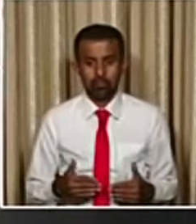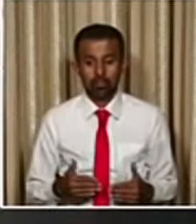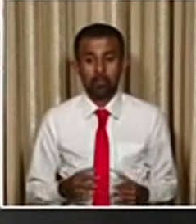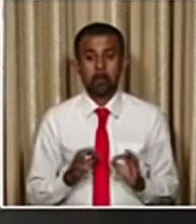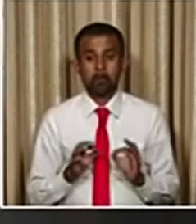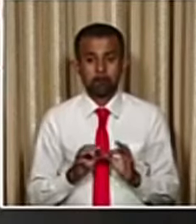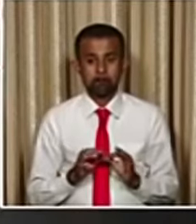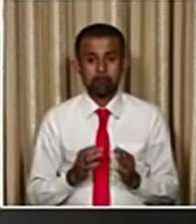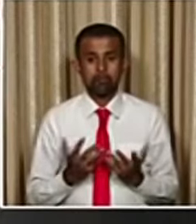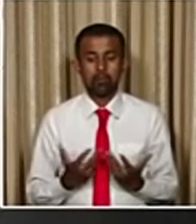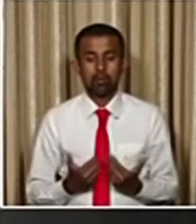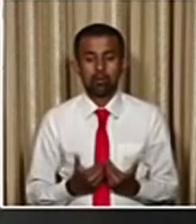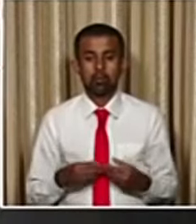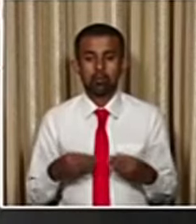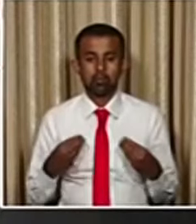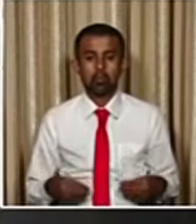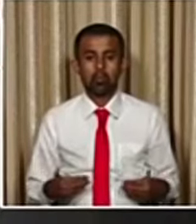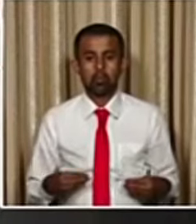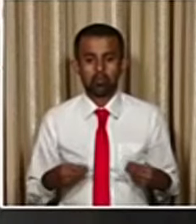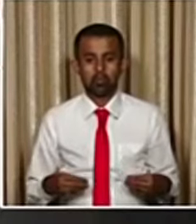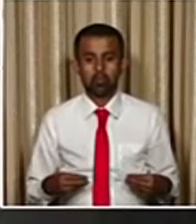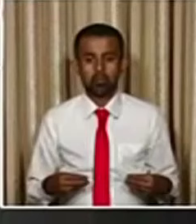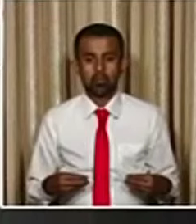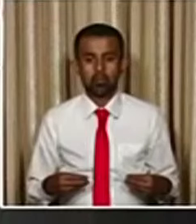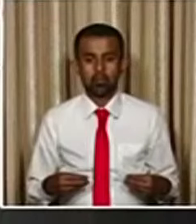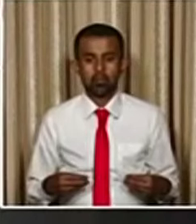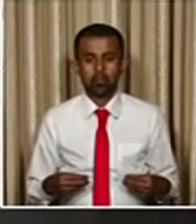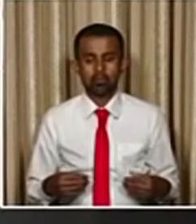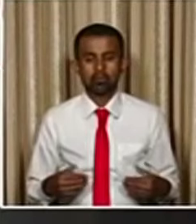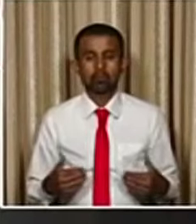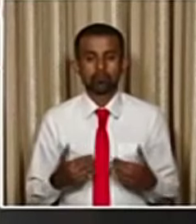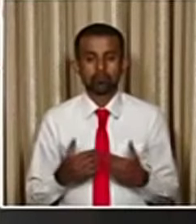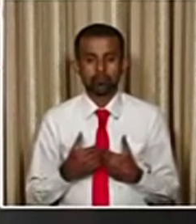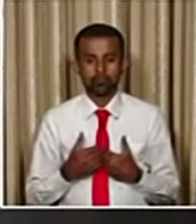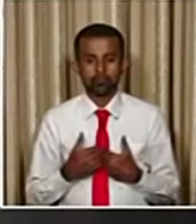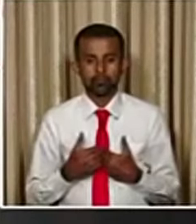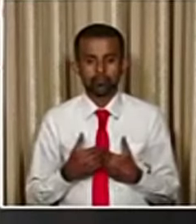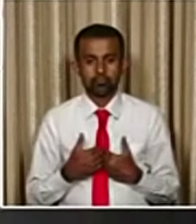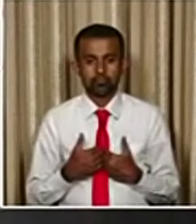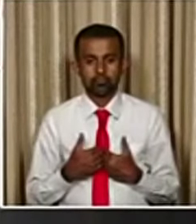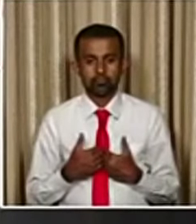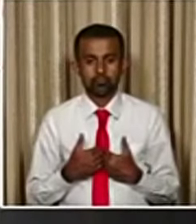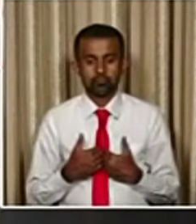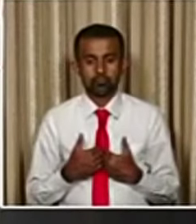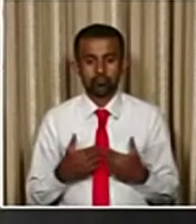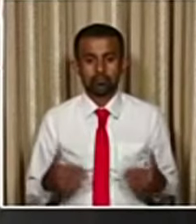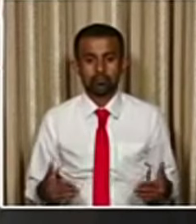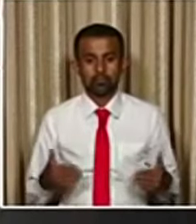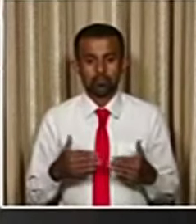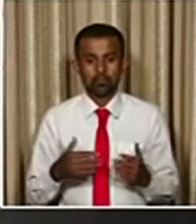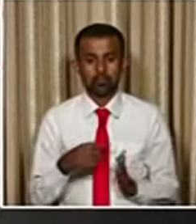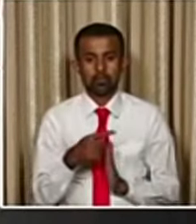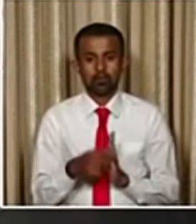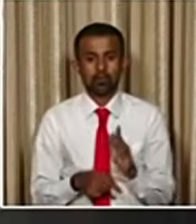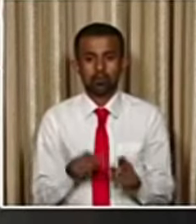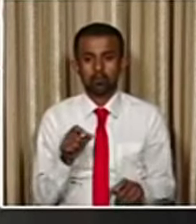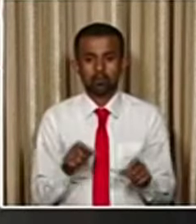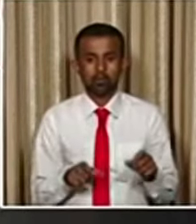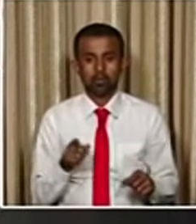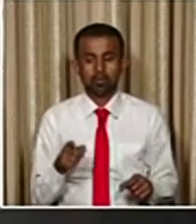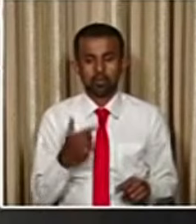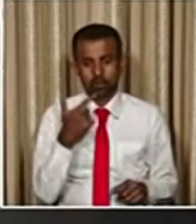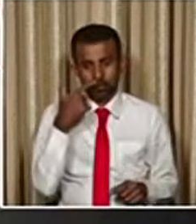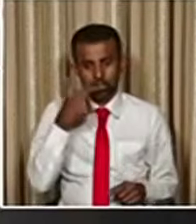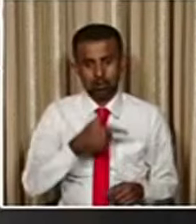ಮಹಾ ಬಿಲಿಯನ್ ಗಣಾಂಗ್ ಪಾಡು ಲಭನ ಅದ ಅಪಿ ಮೇನಿ ಸಾ ತಮಾಯಿ ಅದ ಅಪೇ ರಟೆ ಮಿನಿಸುಂಟ